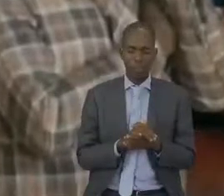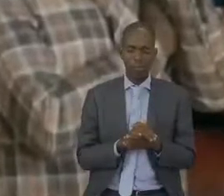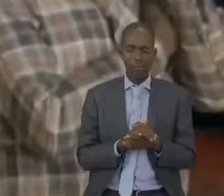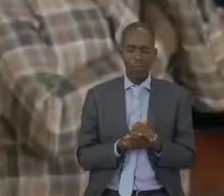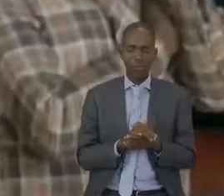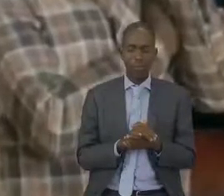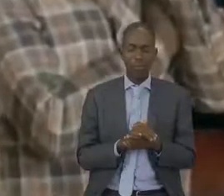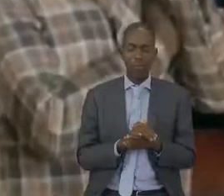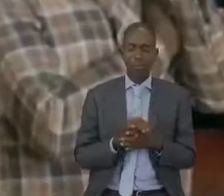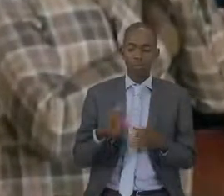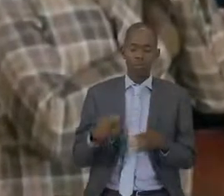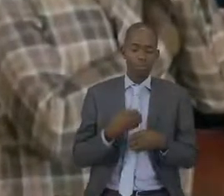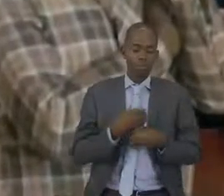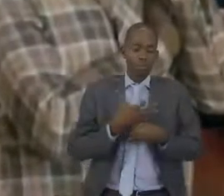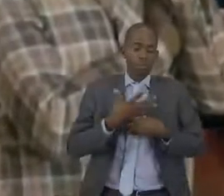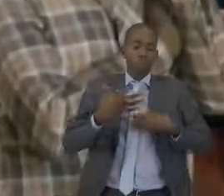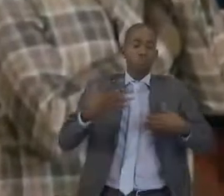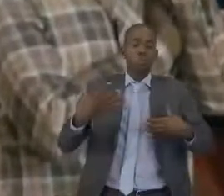Tout enflement, goitre,